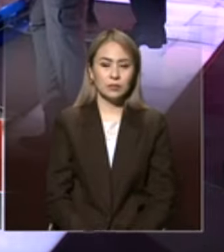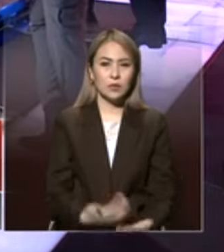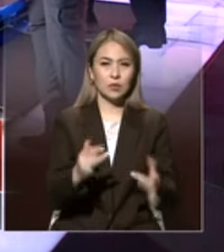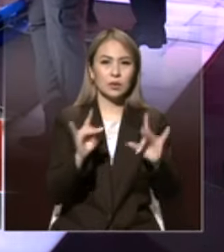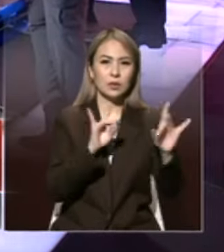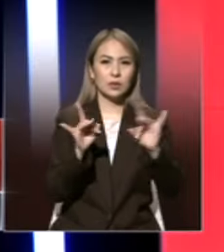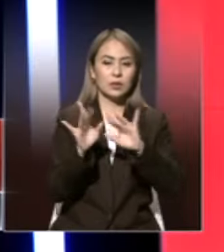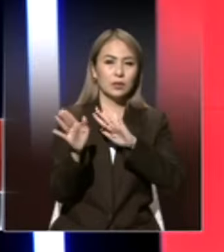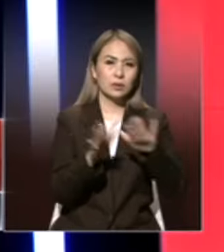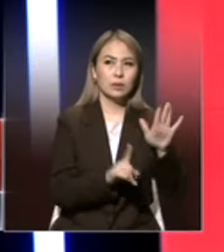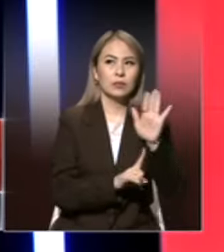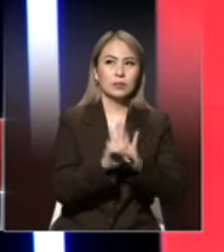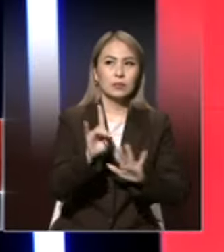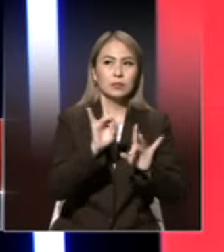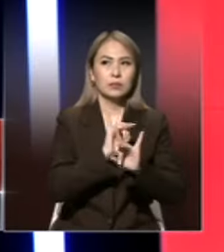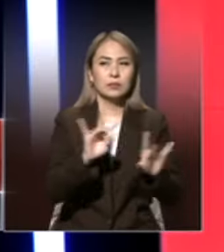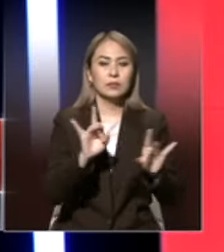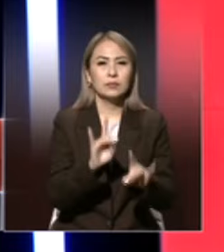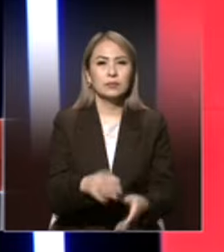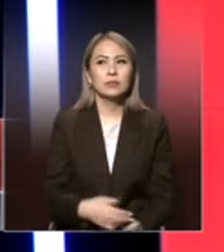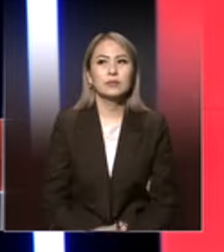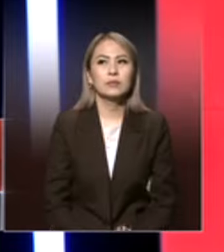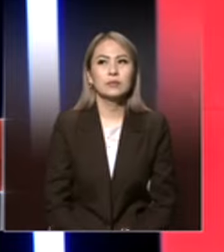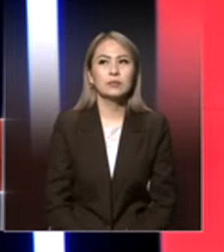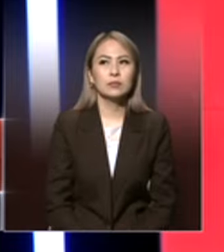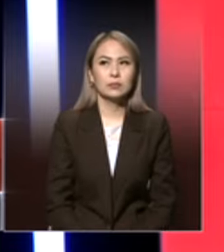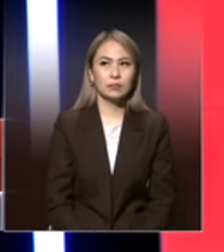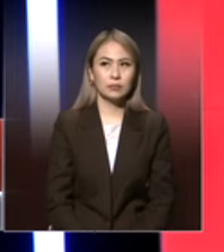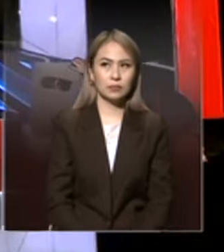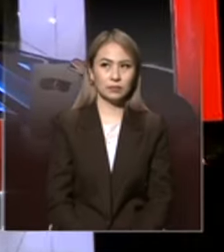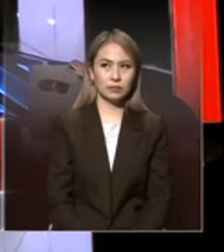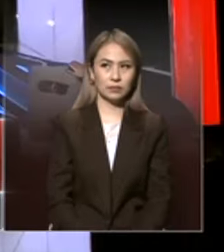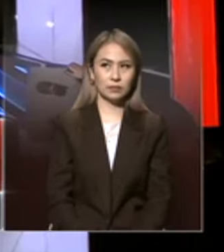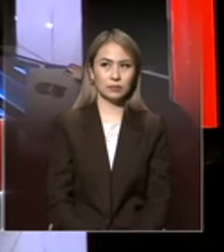үзілістен кейін айтасыз. Үзілістен кейін айтасыз. Хабарласып жатқан көрермендеріміз бар екен. Қымбатты көрермен, тағы,